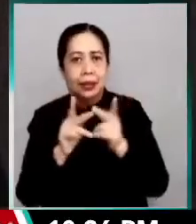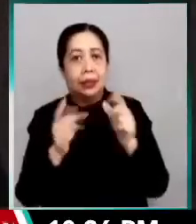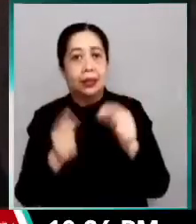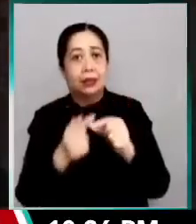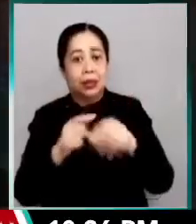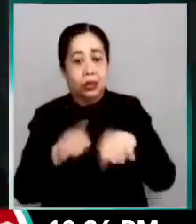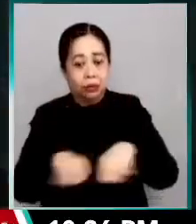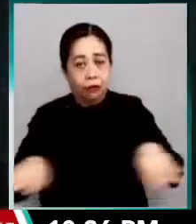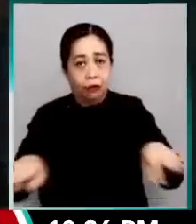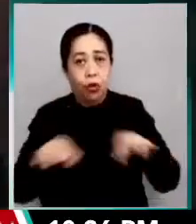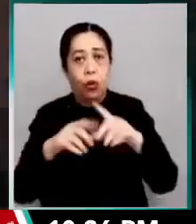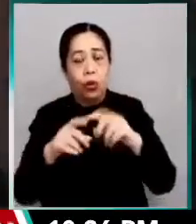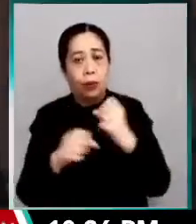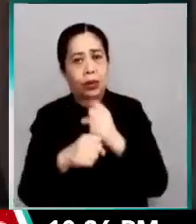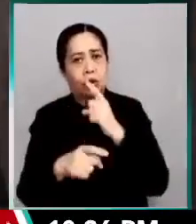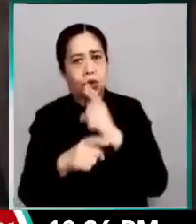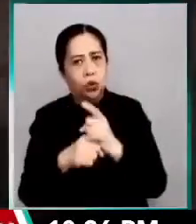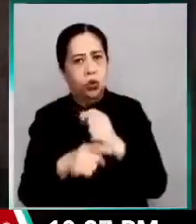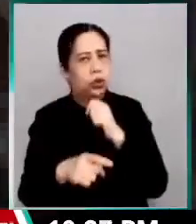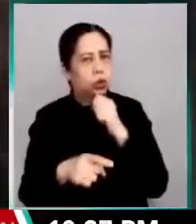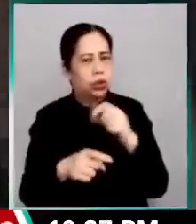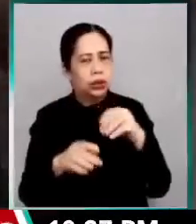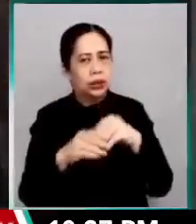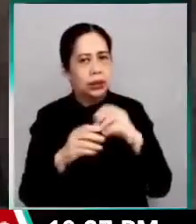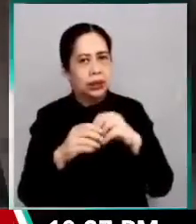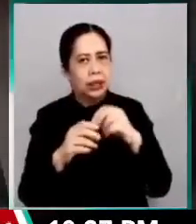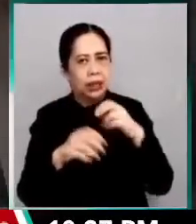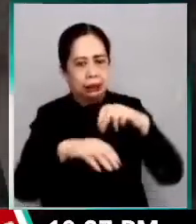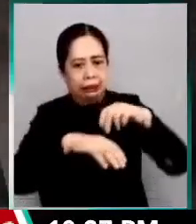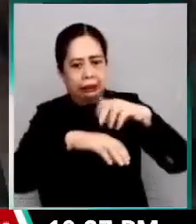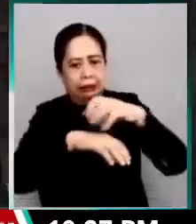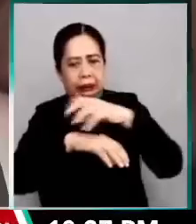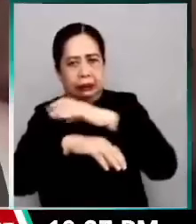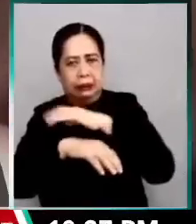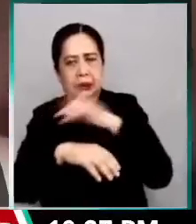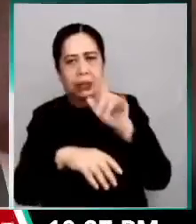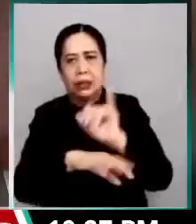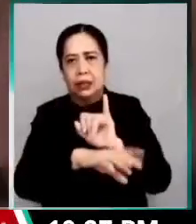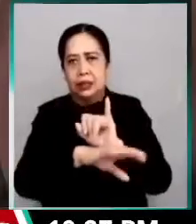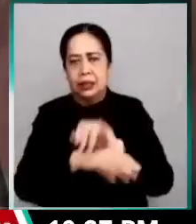at siguraduhin hindi ito mapagagapangan ng mga insekto.